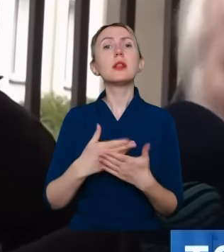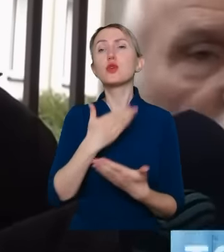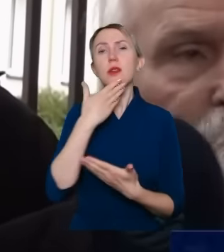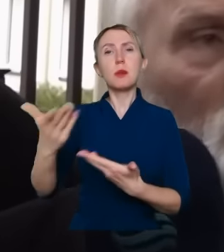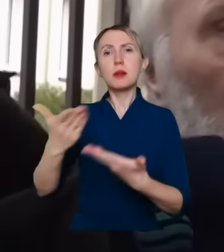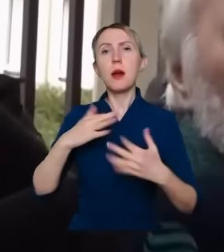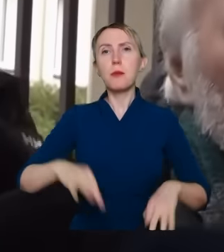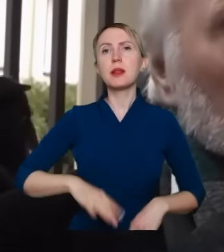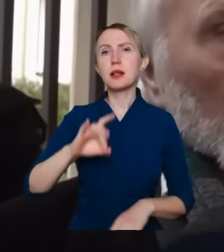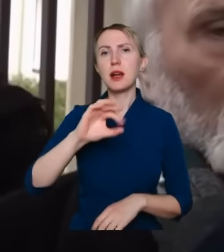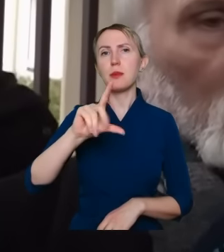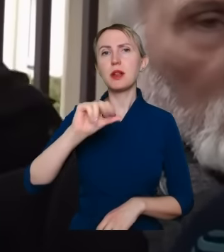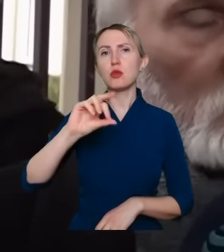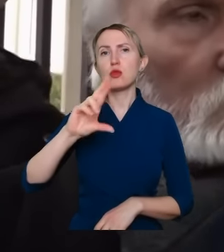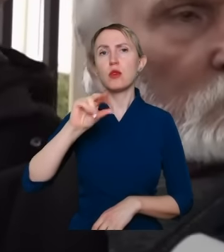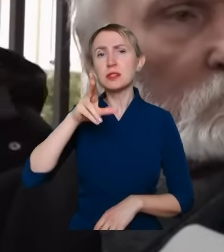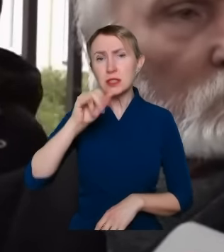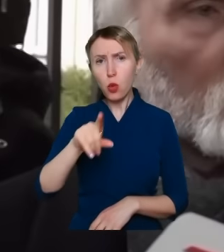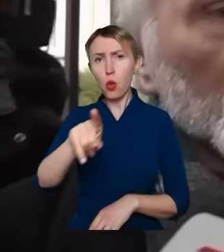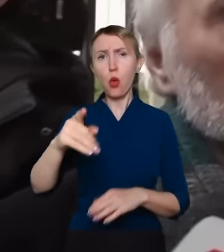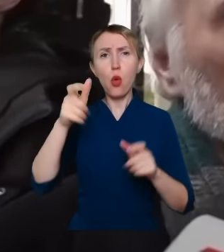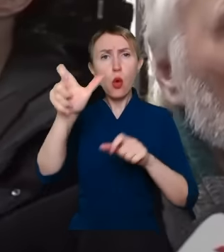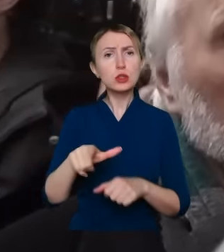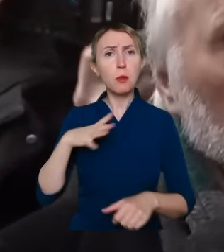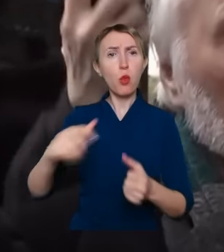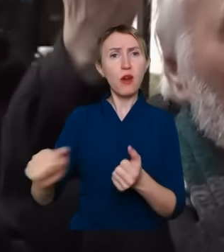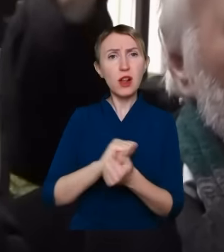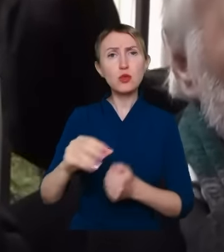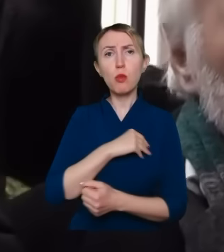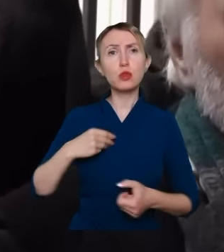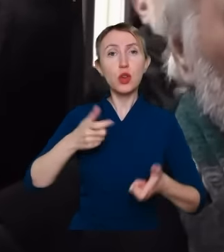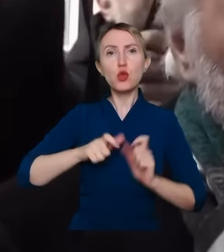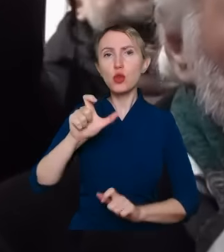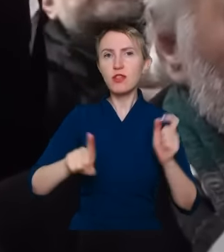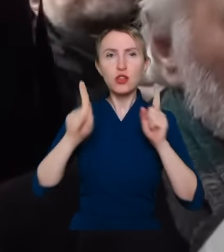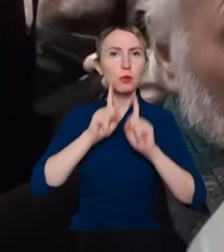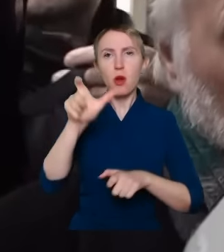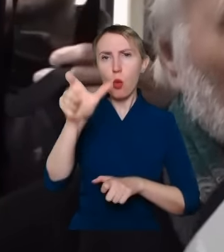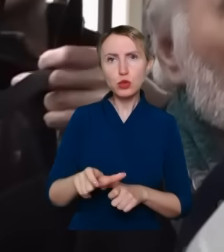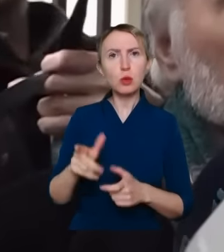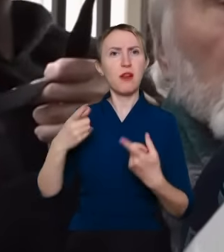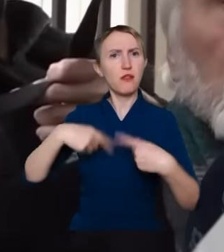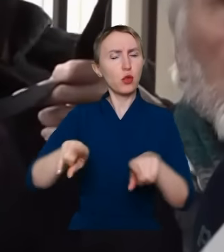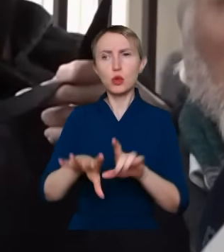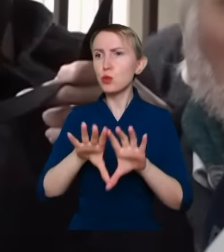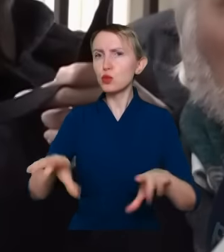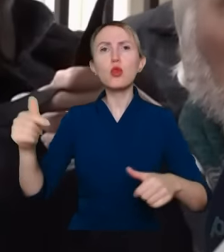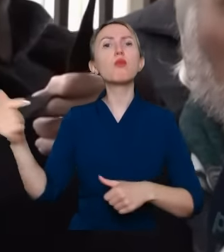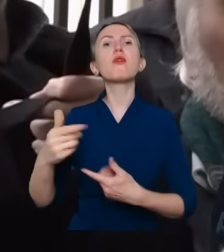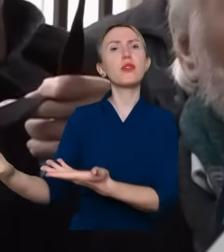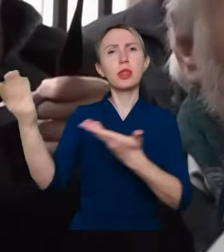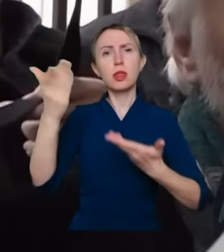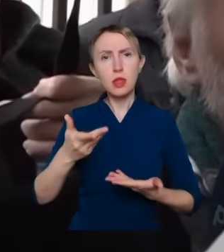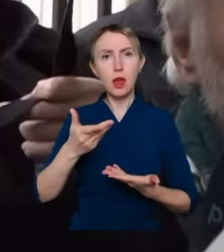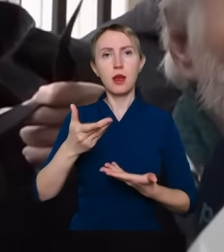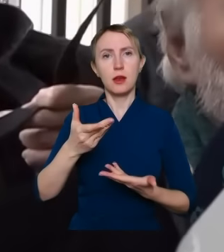gab lowski jest to osoba która walczyła o polskie rolnictwo to jest naprawdę osoba zasłużona która powinna też być na